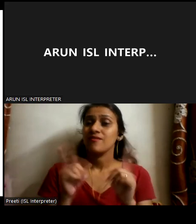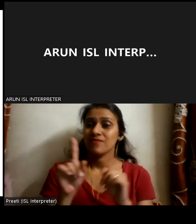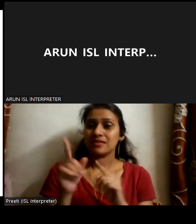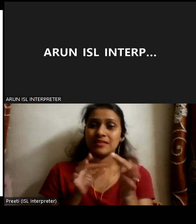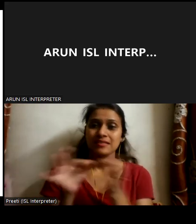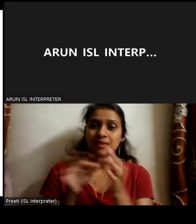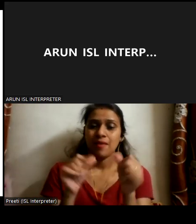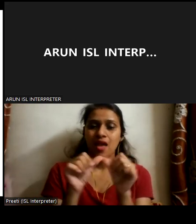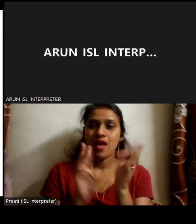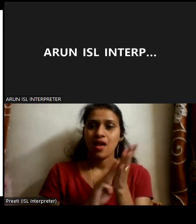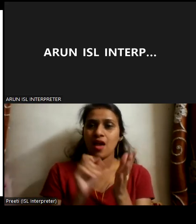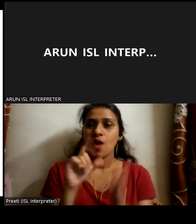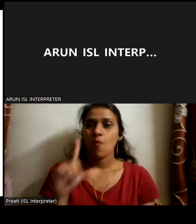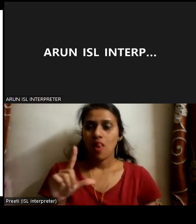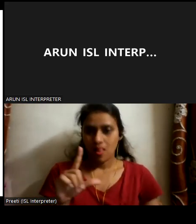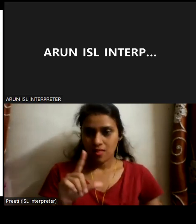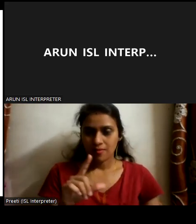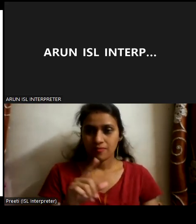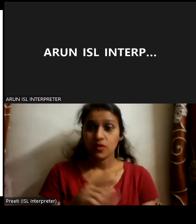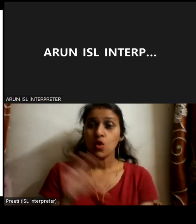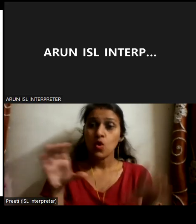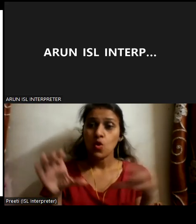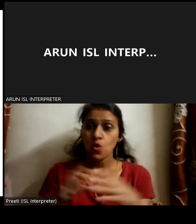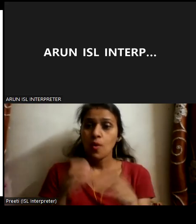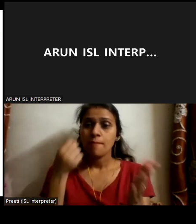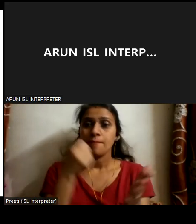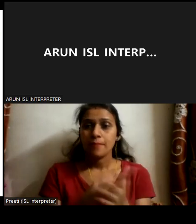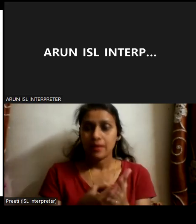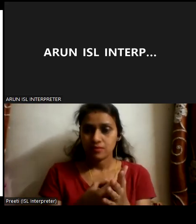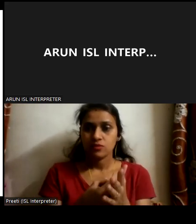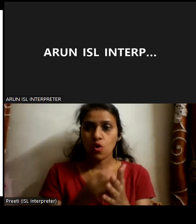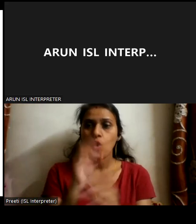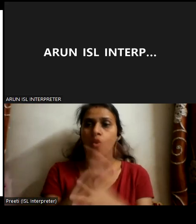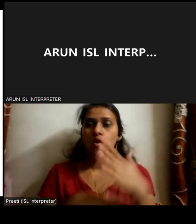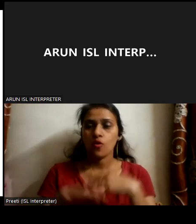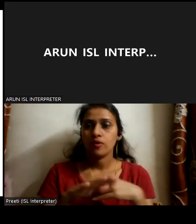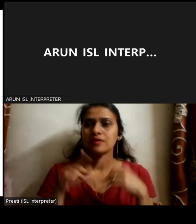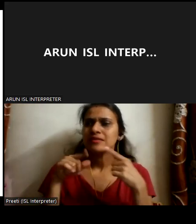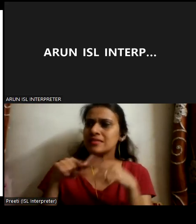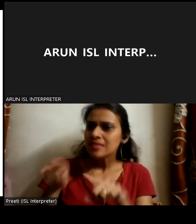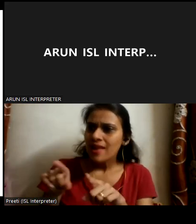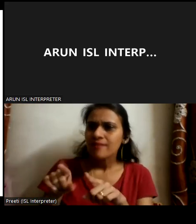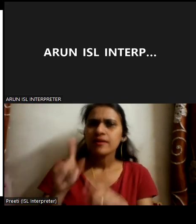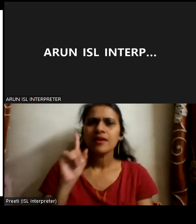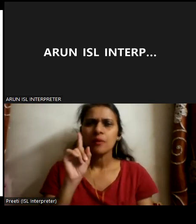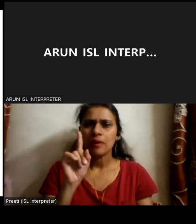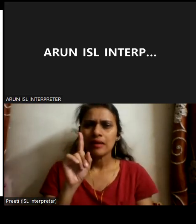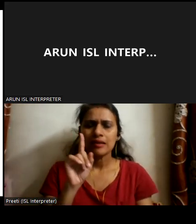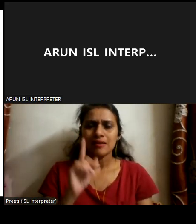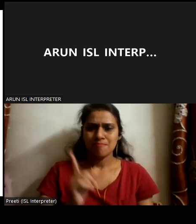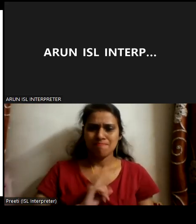फार्मर ओन्ड ग्रुप बेस्ड ऑर्गेनाइजेशन. इट इज नॉट ओन्ड बाय अ सिंगल मेजर